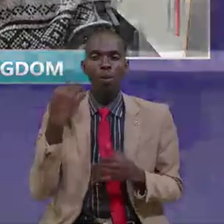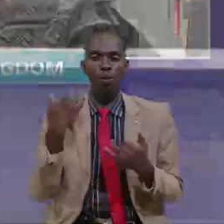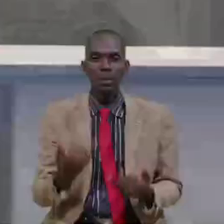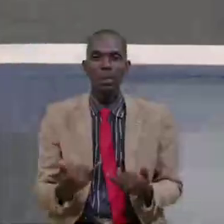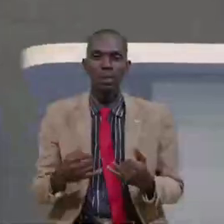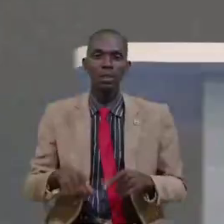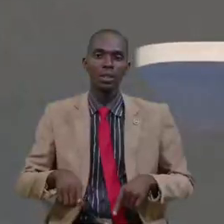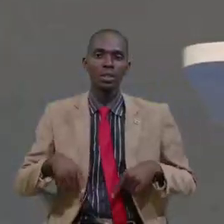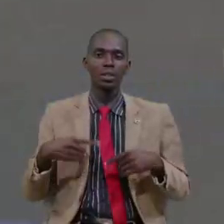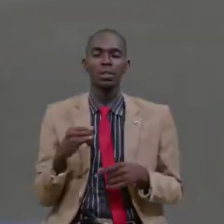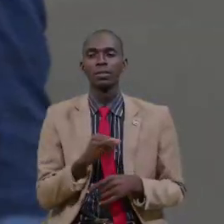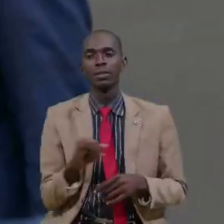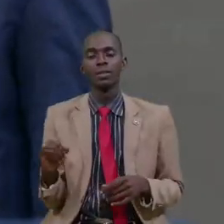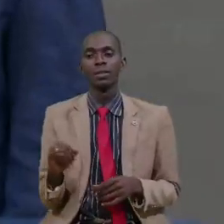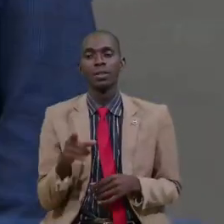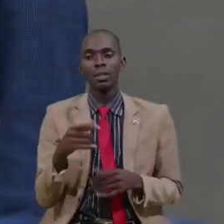vivait.